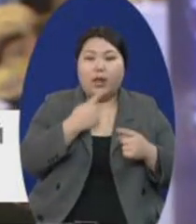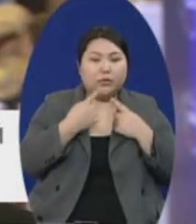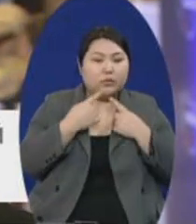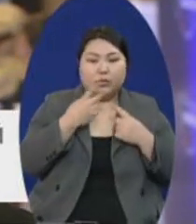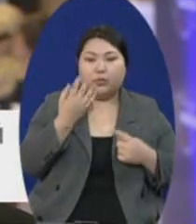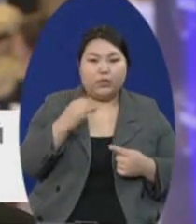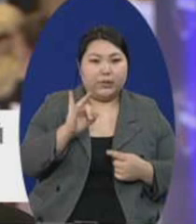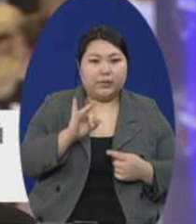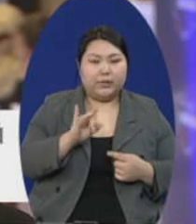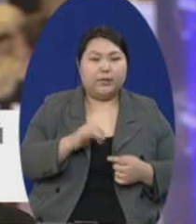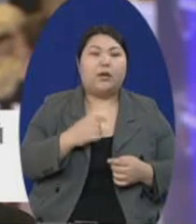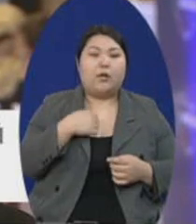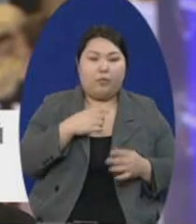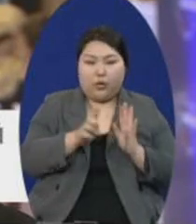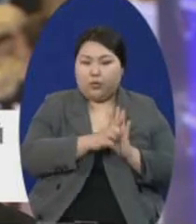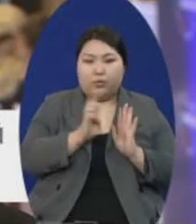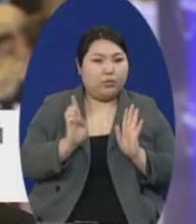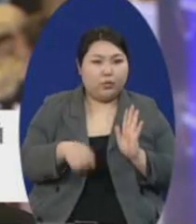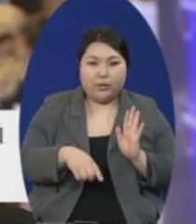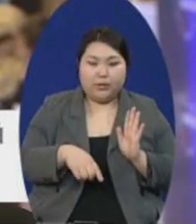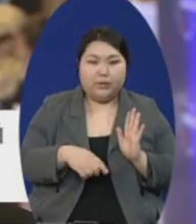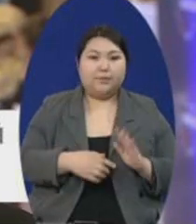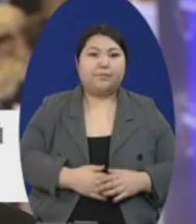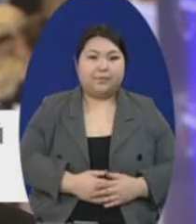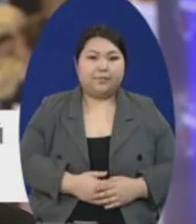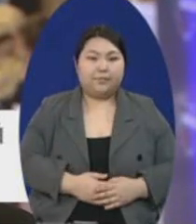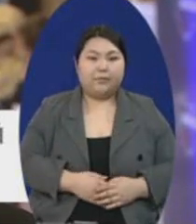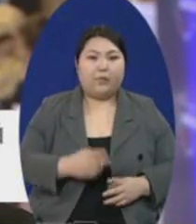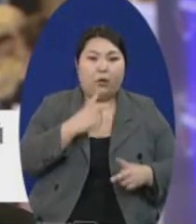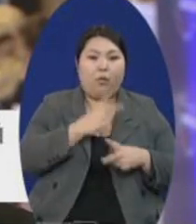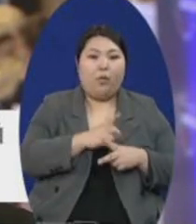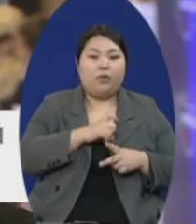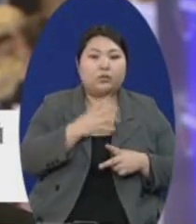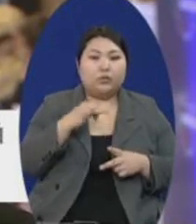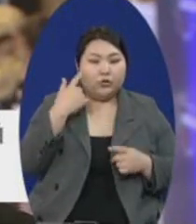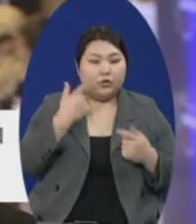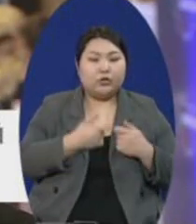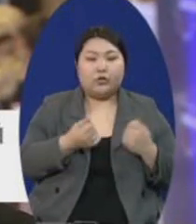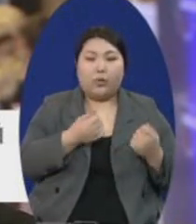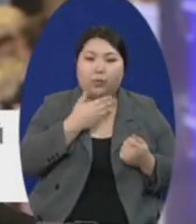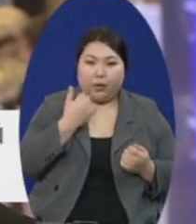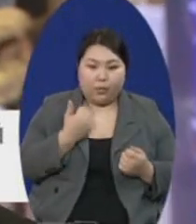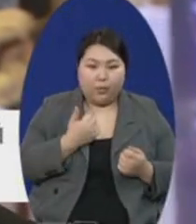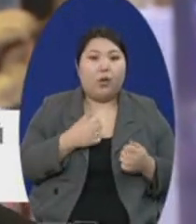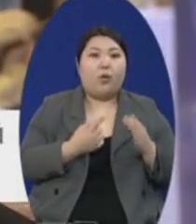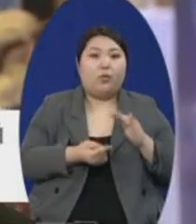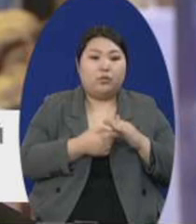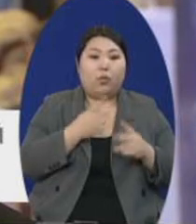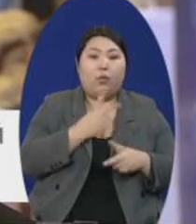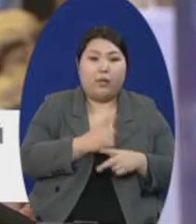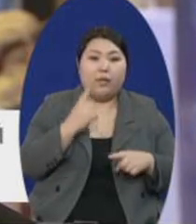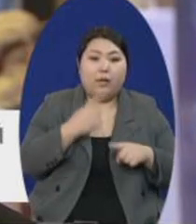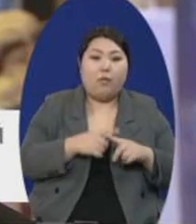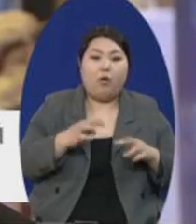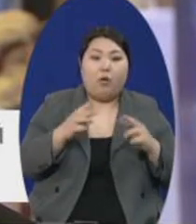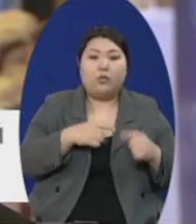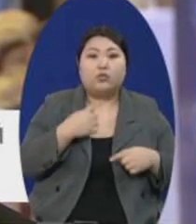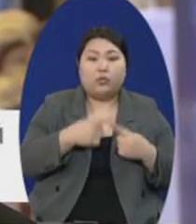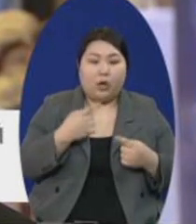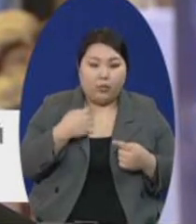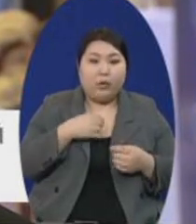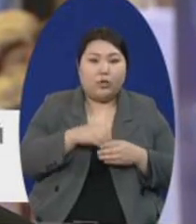гэд боломжгүй. Хууль эрх зүйн зохицуулалтын үүднээс үндсэн хуулийн нэмэлт өөрчлөлтийн